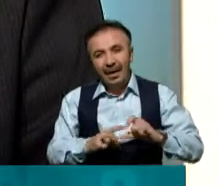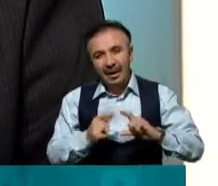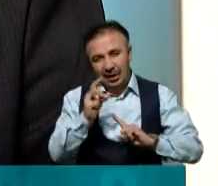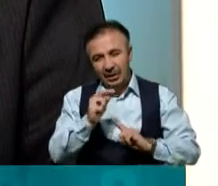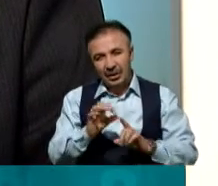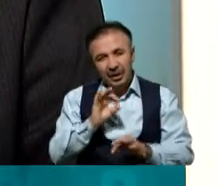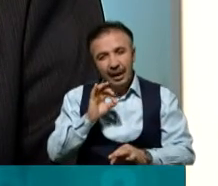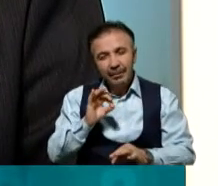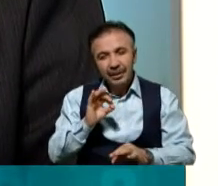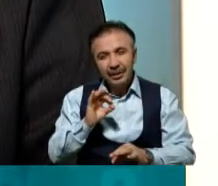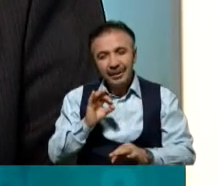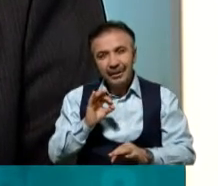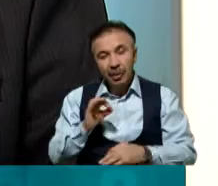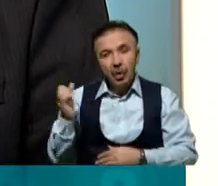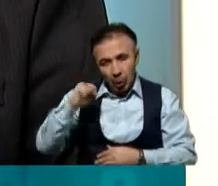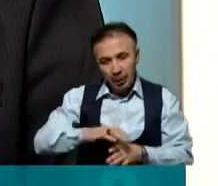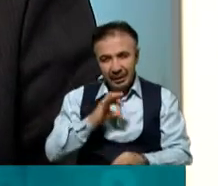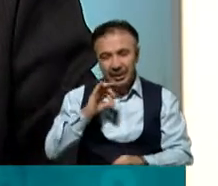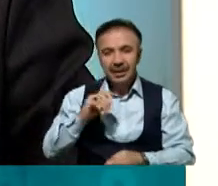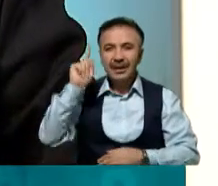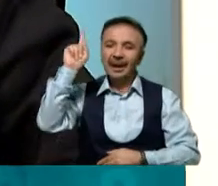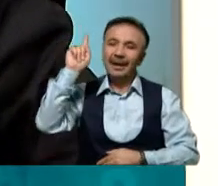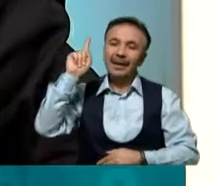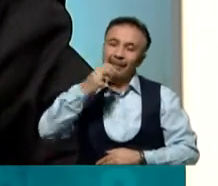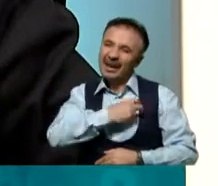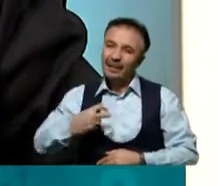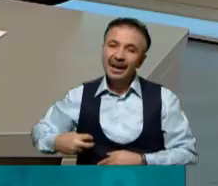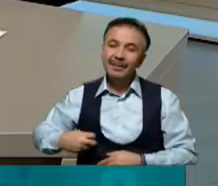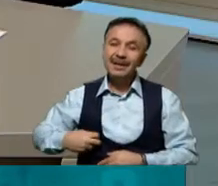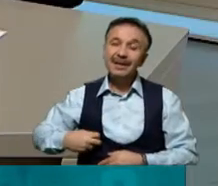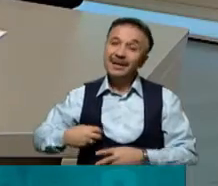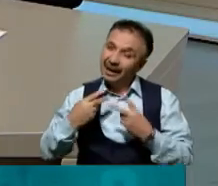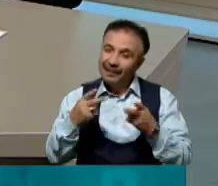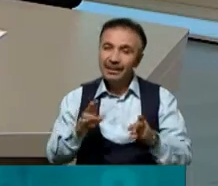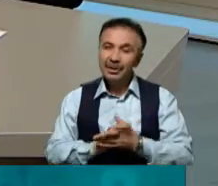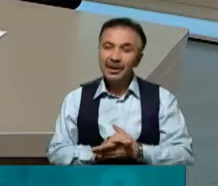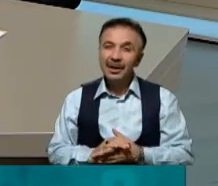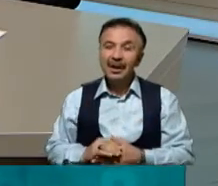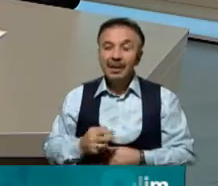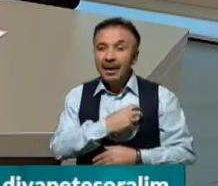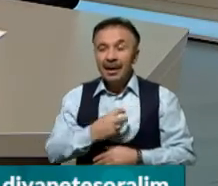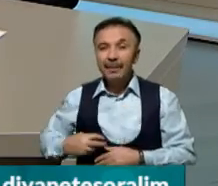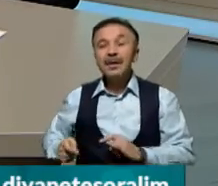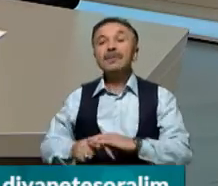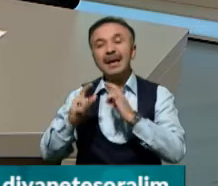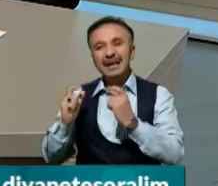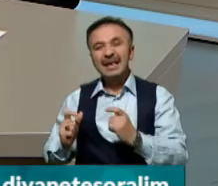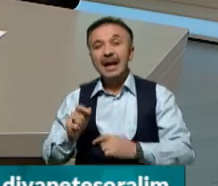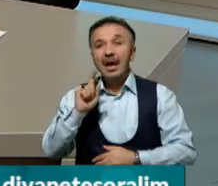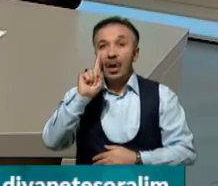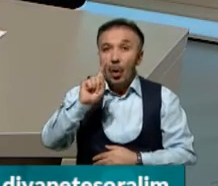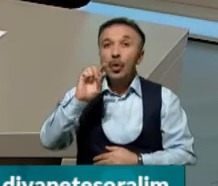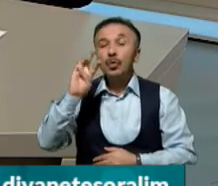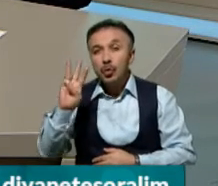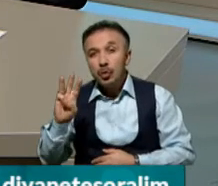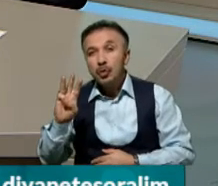akrabayı. Ya. Hazreti Peygamber Mekke'de 13 yıl mücadele etti.